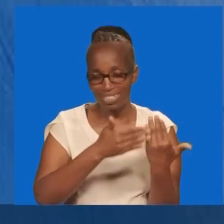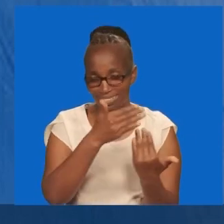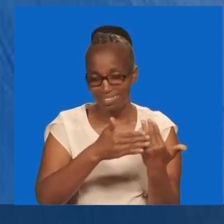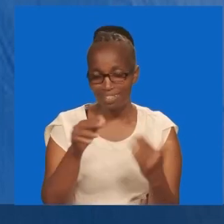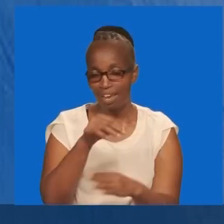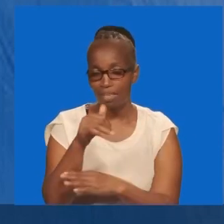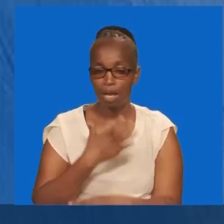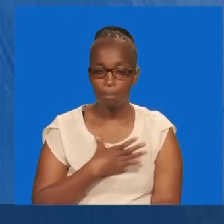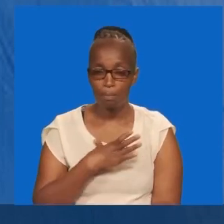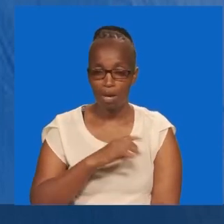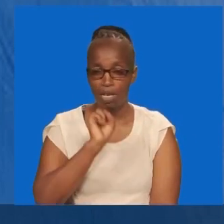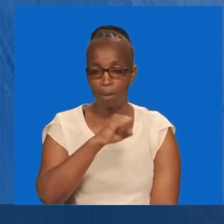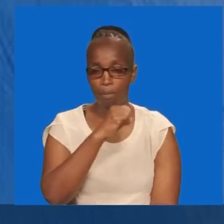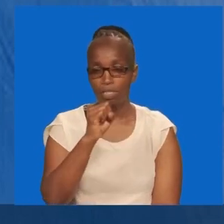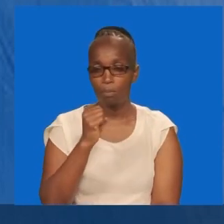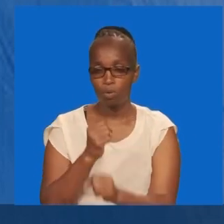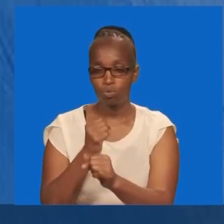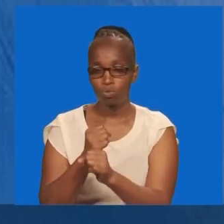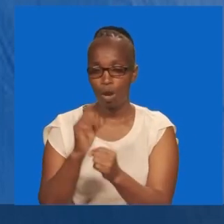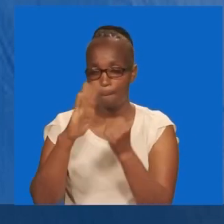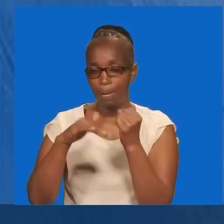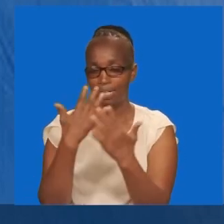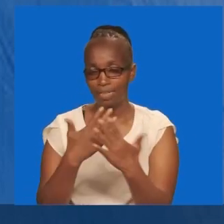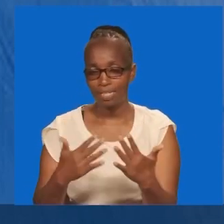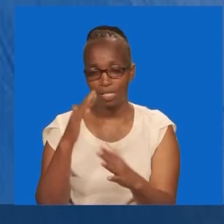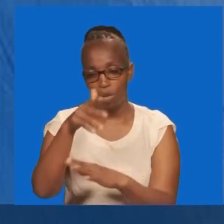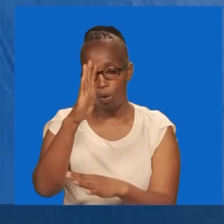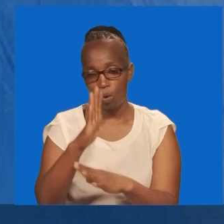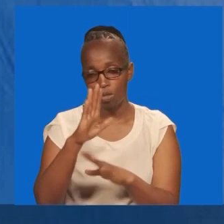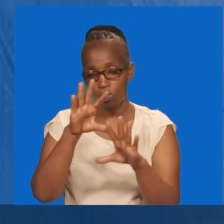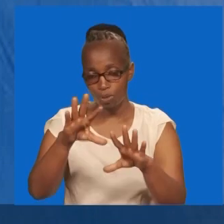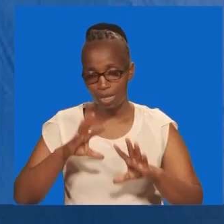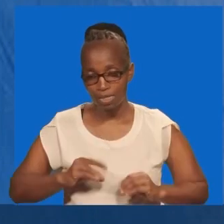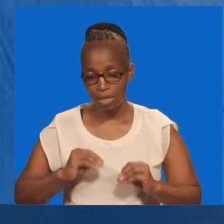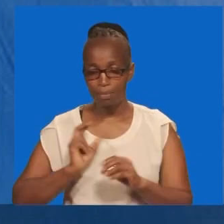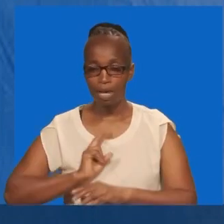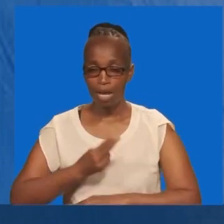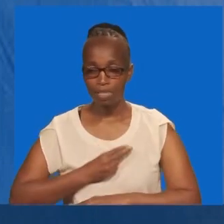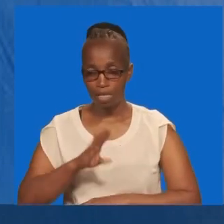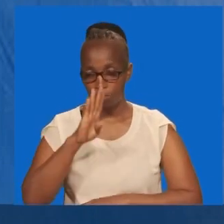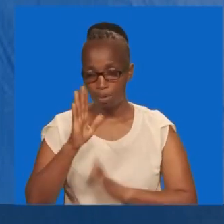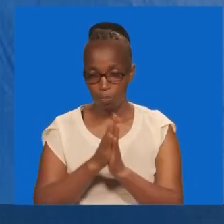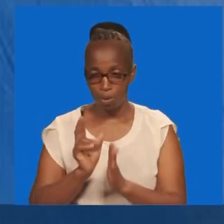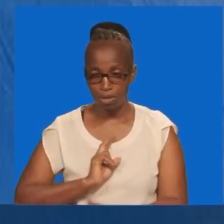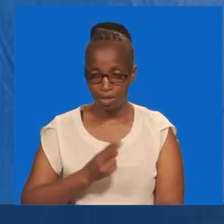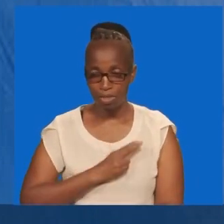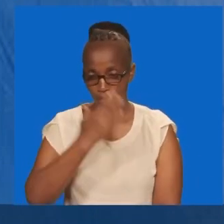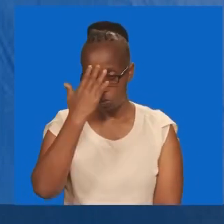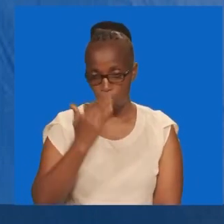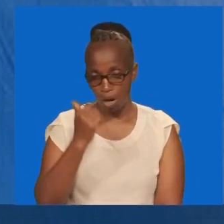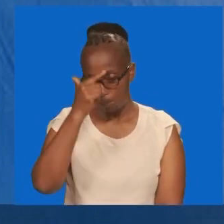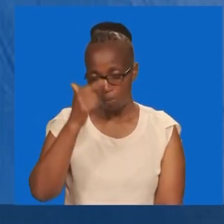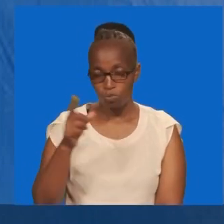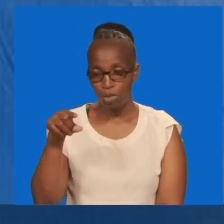kuwajali wengine na tutawatenda wengine vibaya kwa ajili ya upendo. Wewe utatukumbali na utakuwa pamoja nasi,